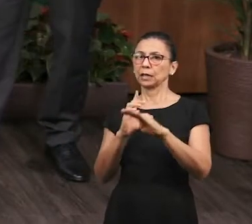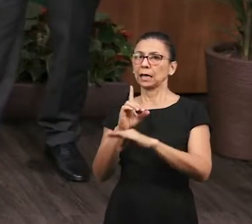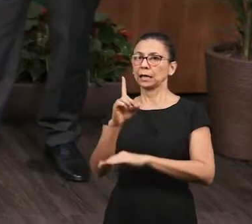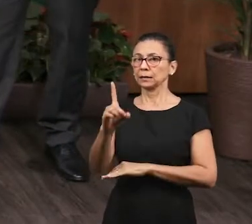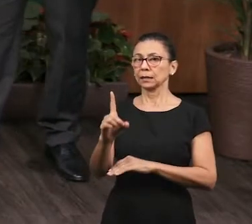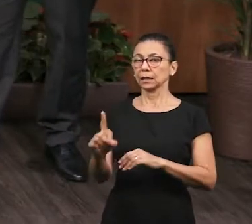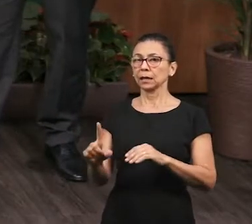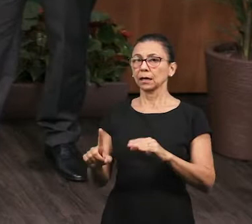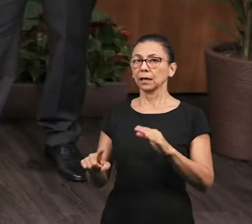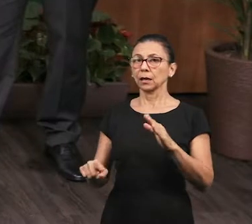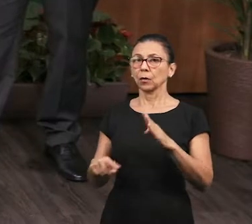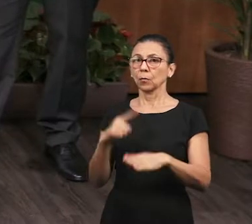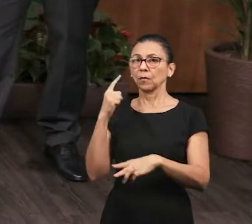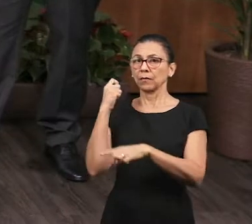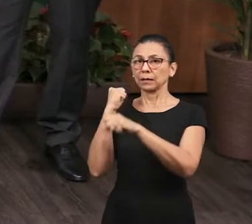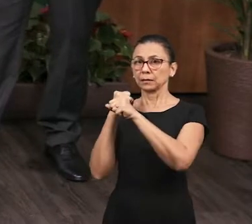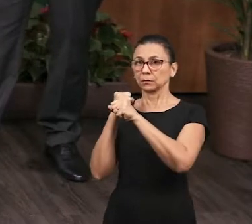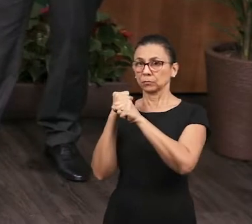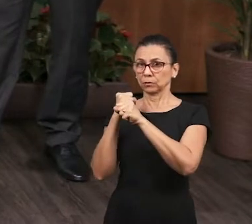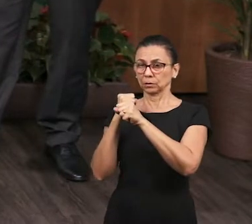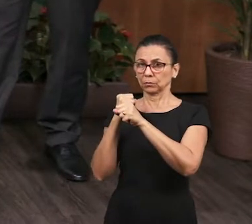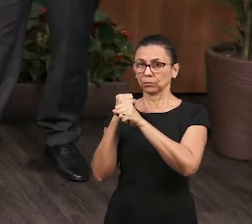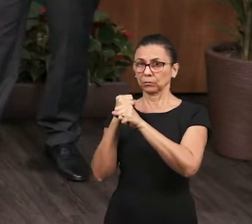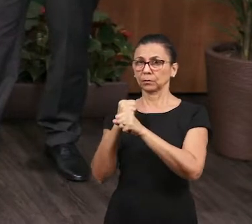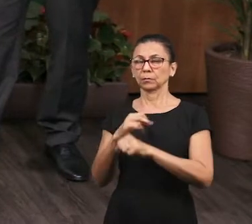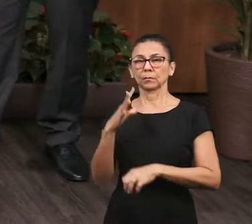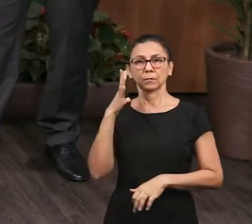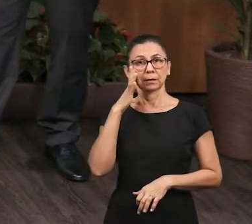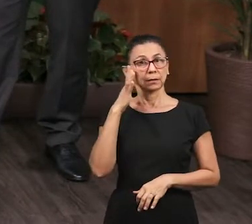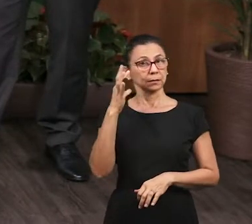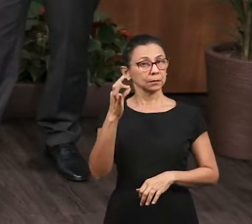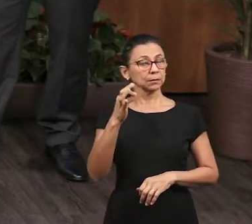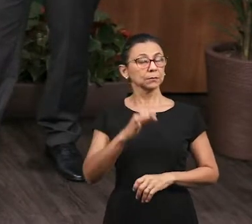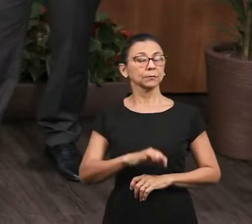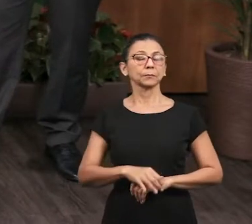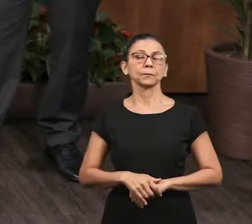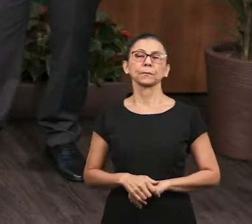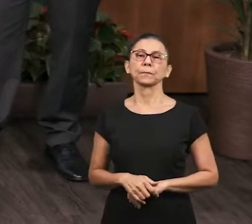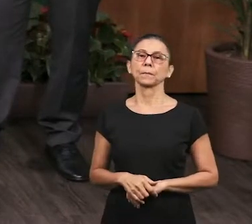входил один раз в год. Посему